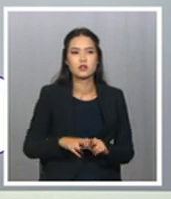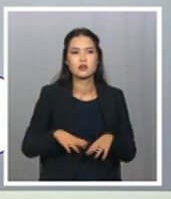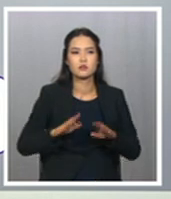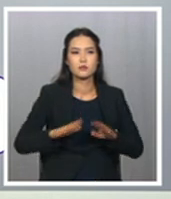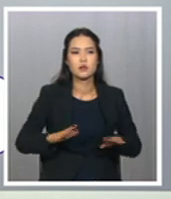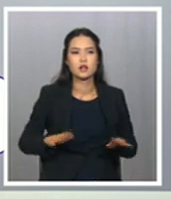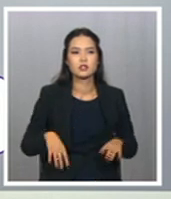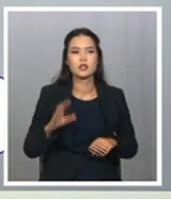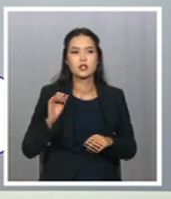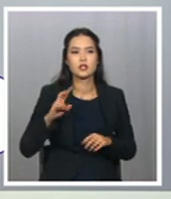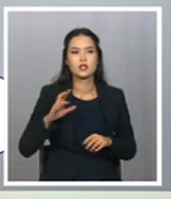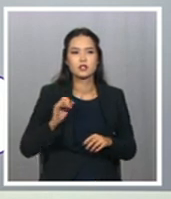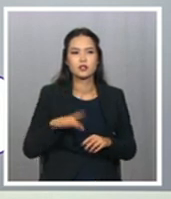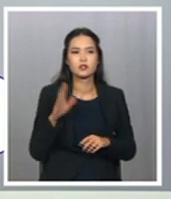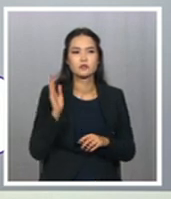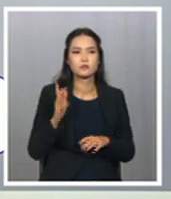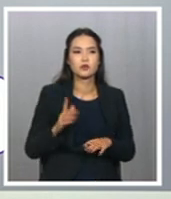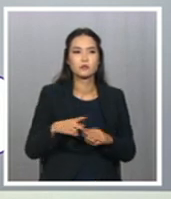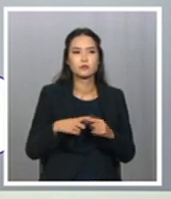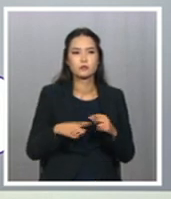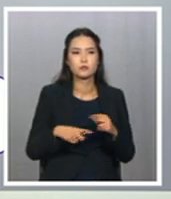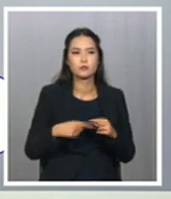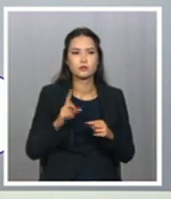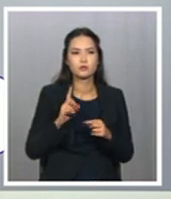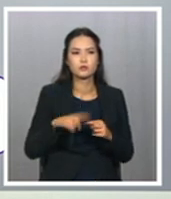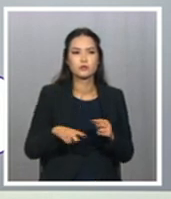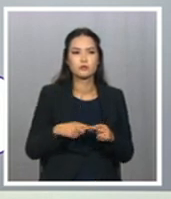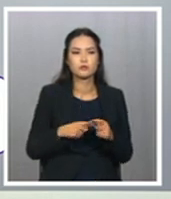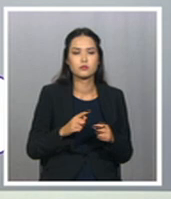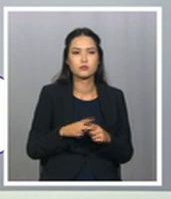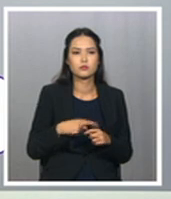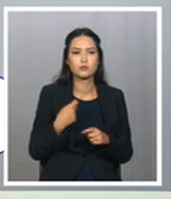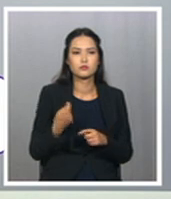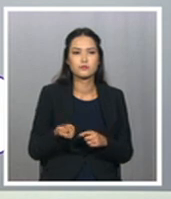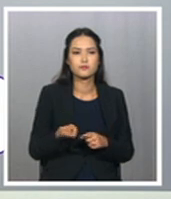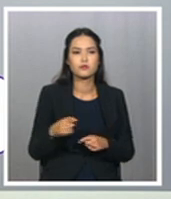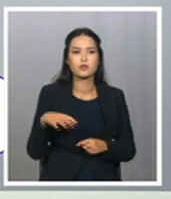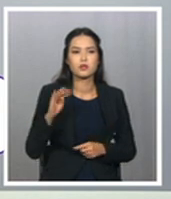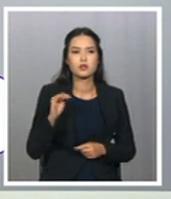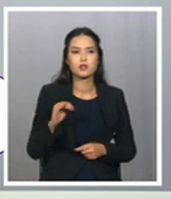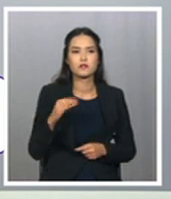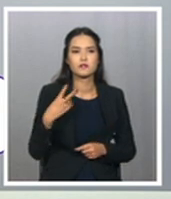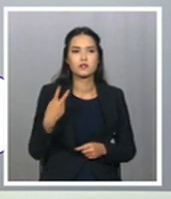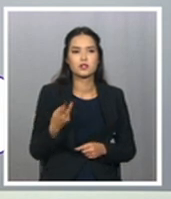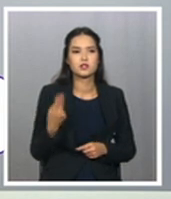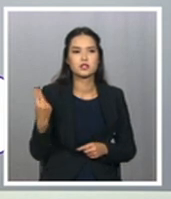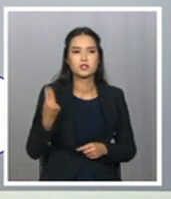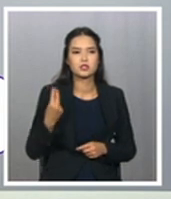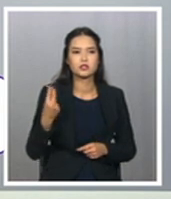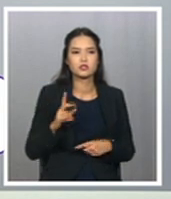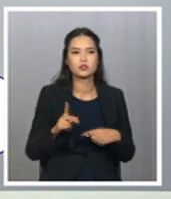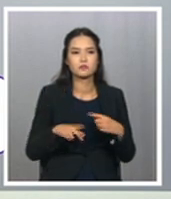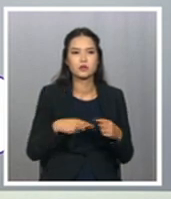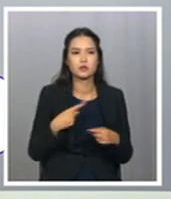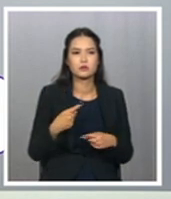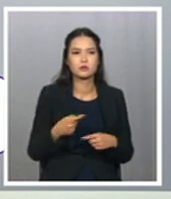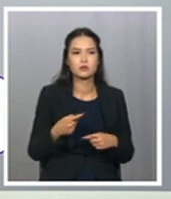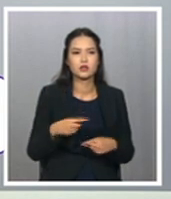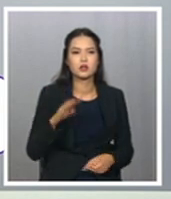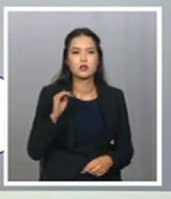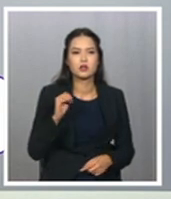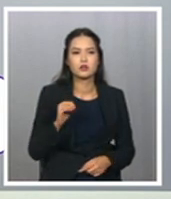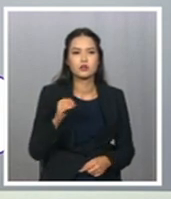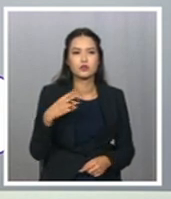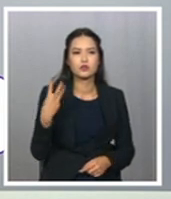балалар, яғни индексі ұрпақ буынының номерін көрсетеді. Келесі F2 екінші ұрпақ